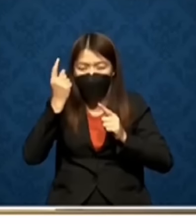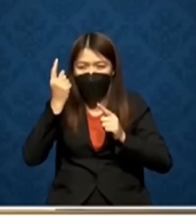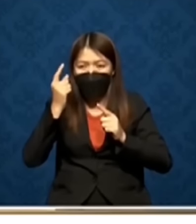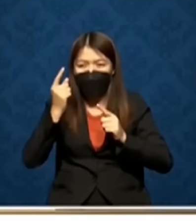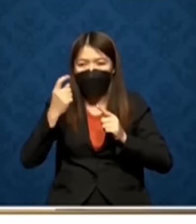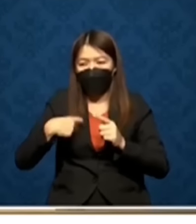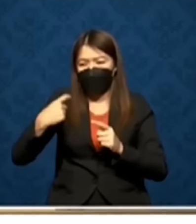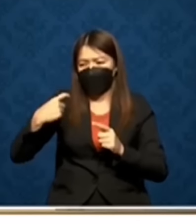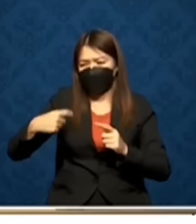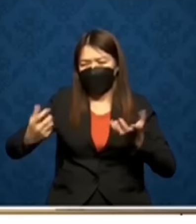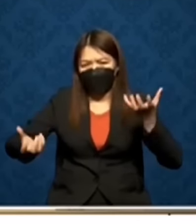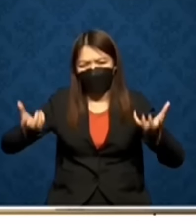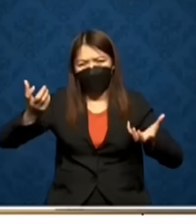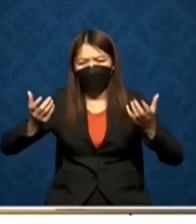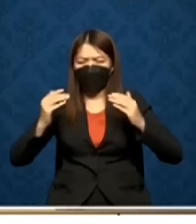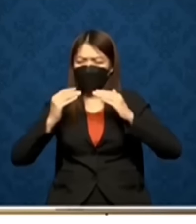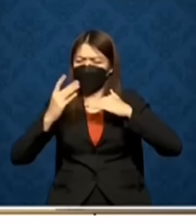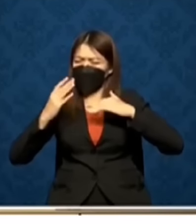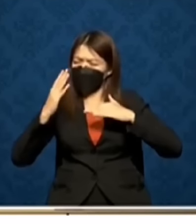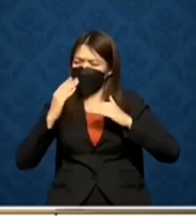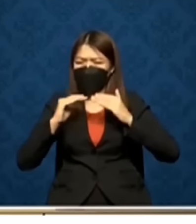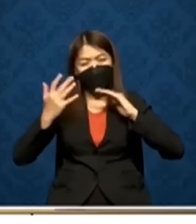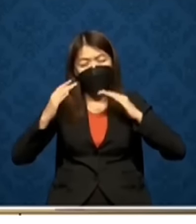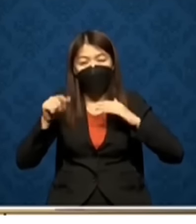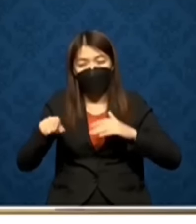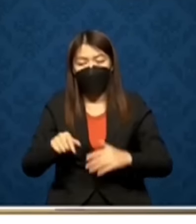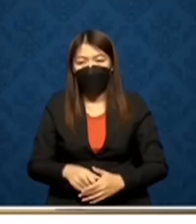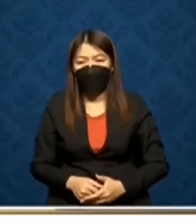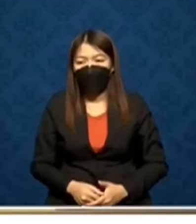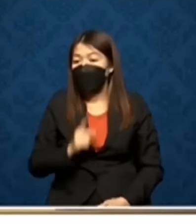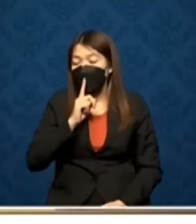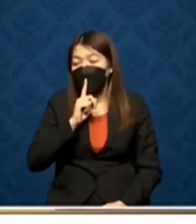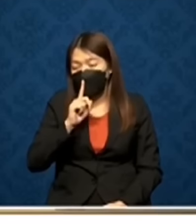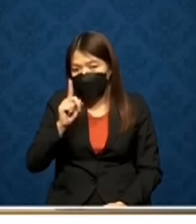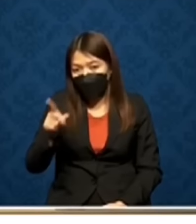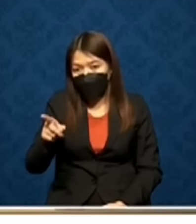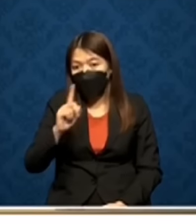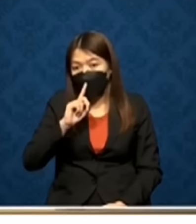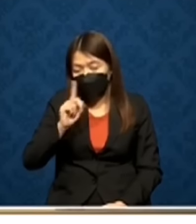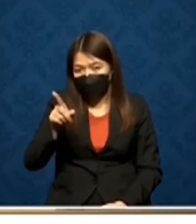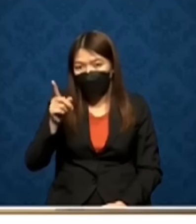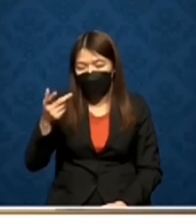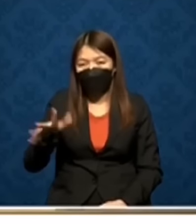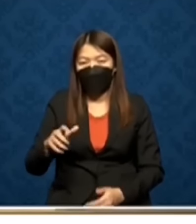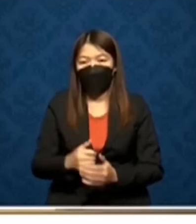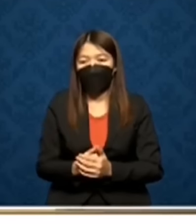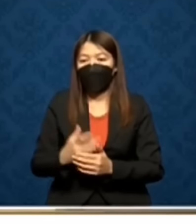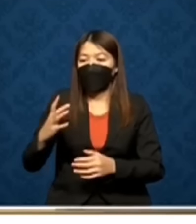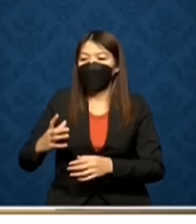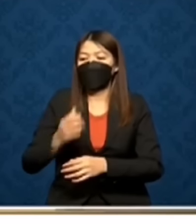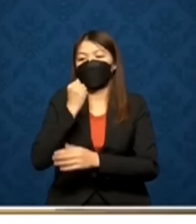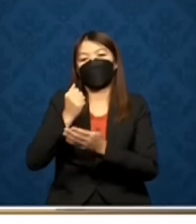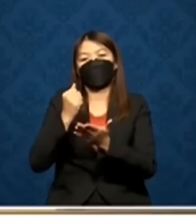าลยุติธรรมไม่ยุติธรรมกับรถไฟเหรอเพราะท่านฟ้องเพื่อให้ยึดโฉนดม